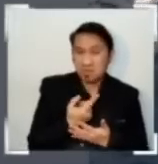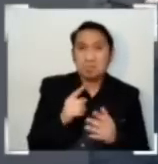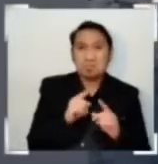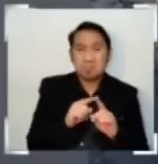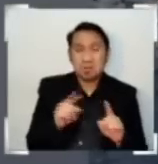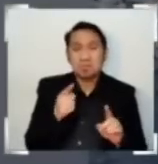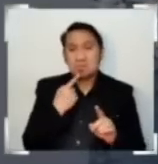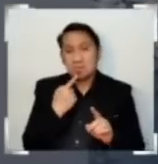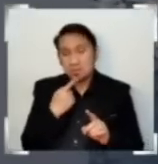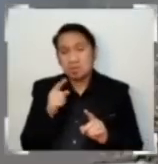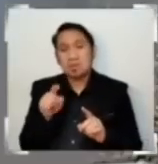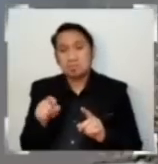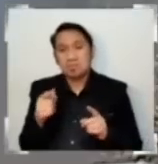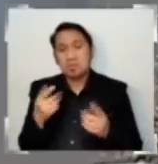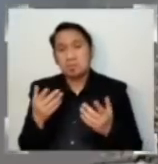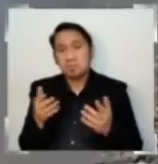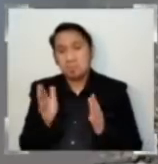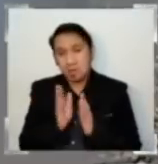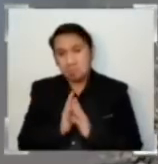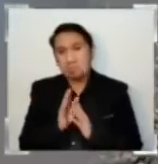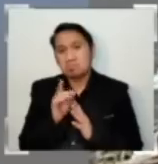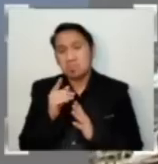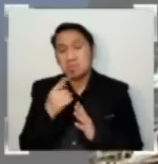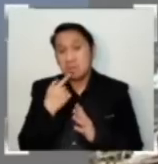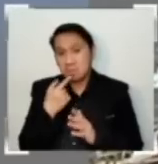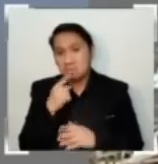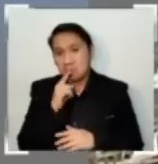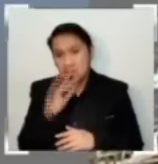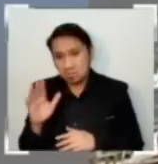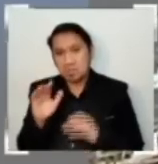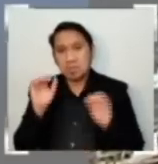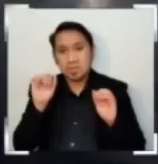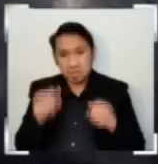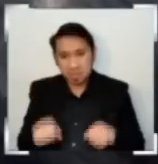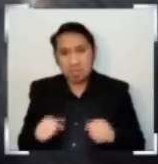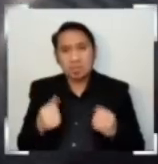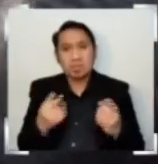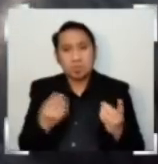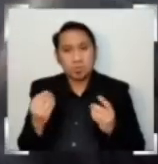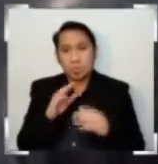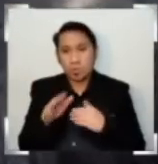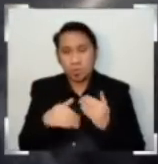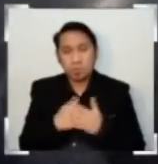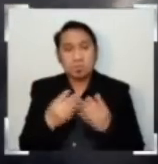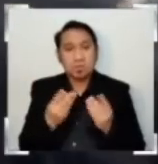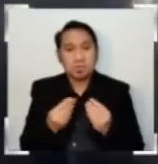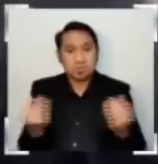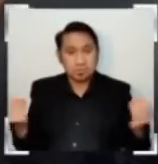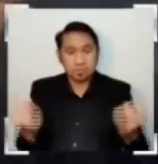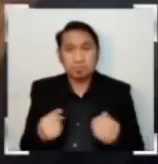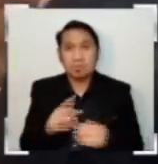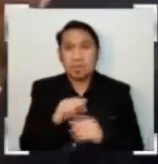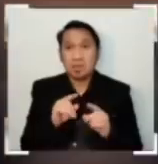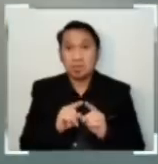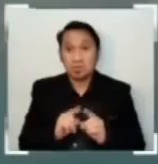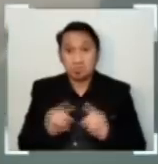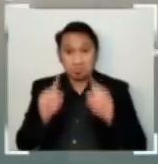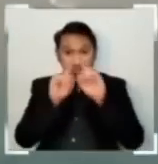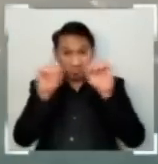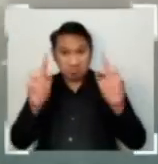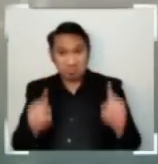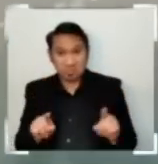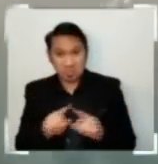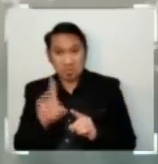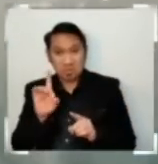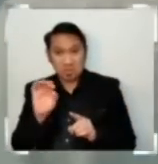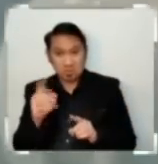na gagawin nila lahat ng makakaya para maibsan ang impact ng oil spill. Nag-issue na rin ang sampi ng DOJ sa Marina, Philippine Coast